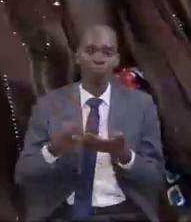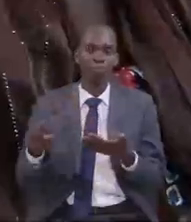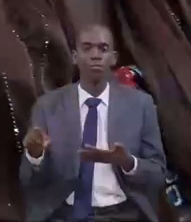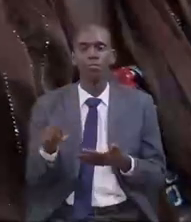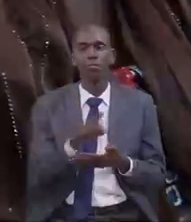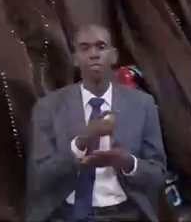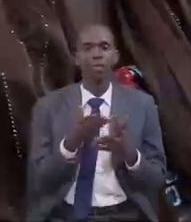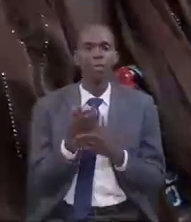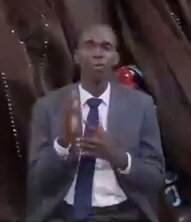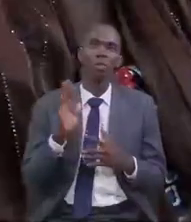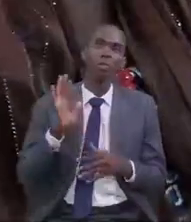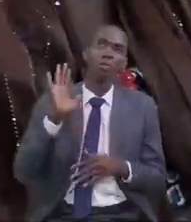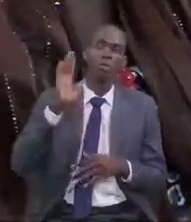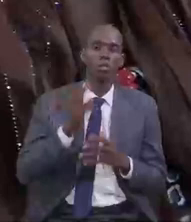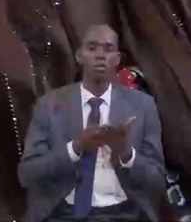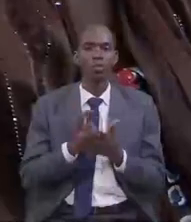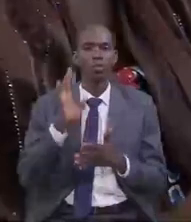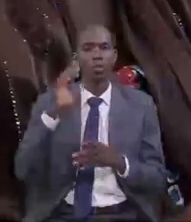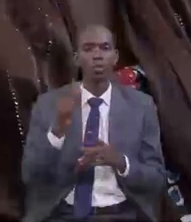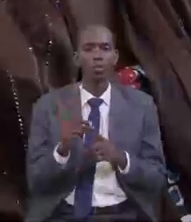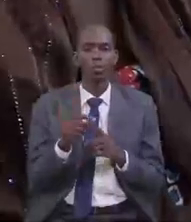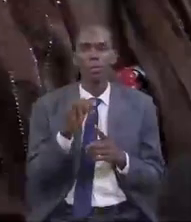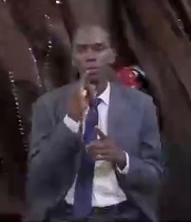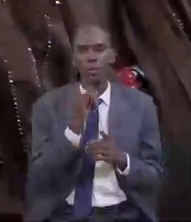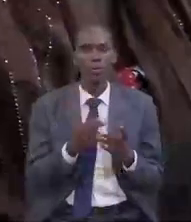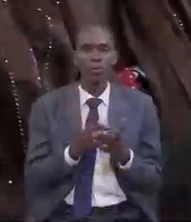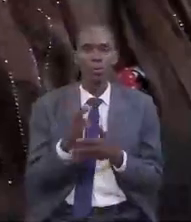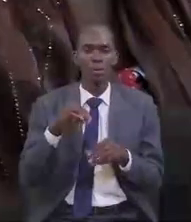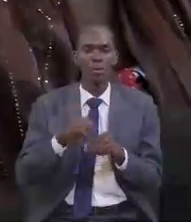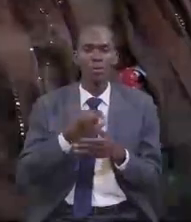ta parole est la vérité. Verset 18.